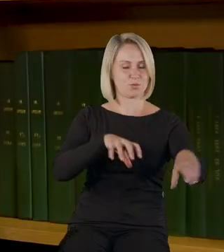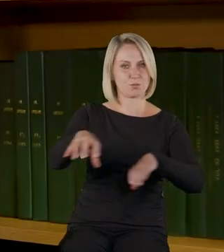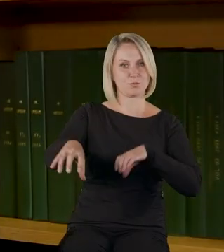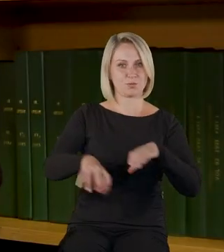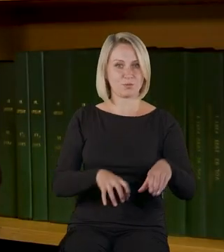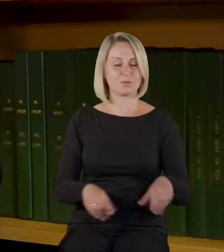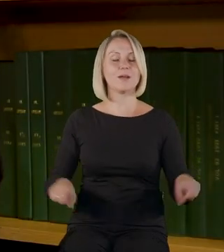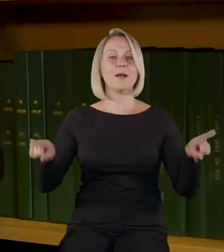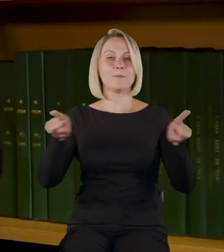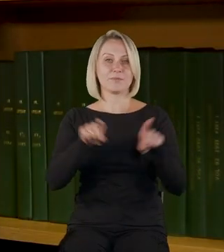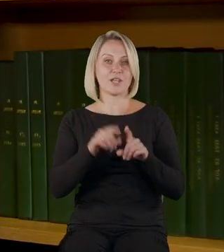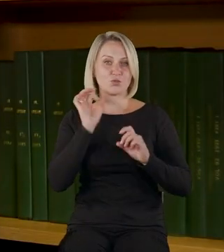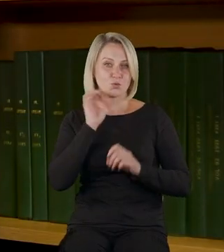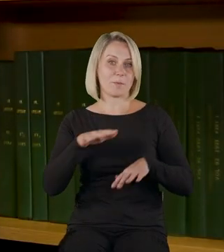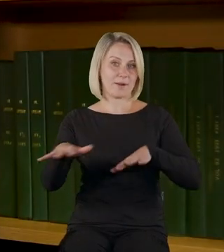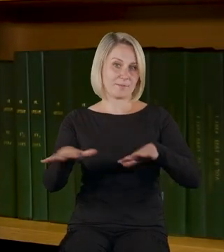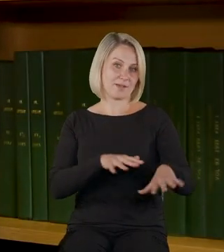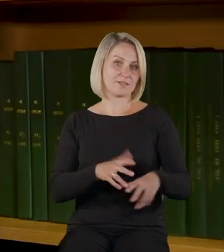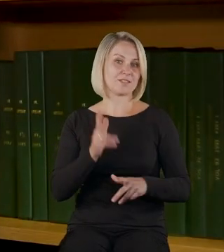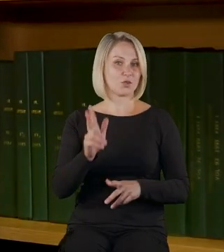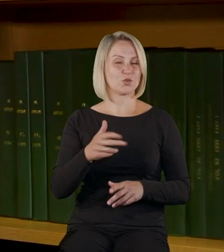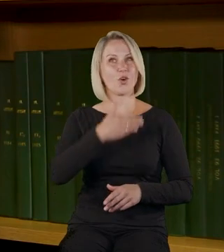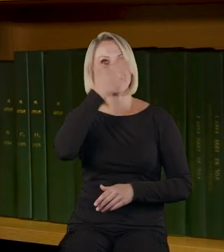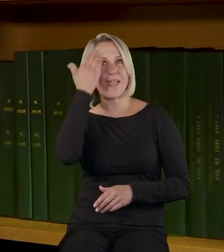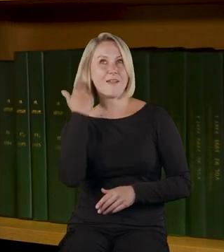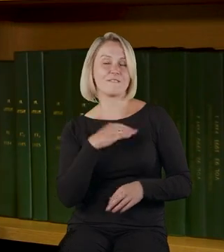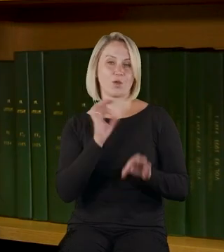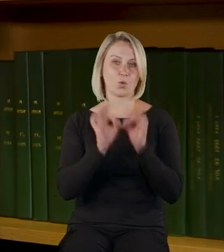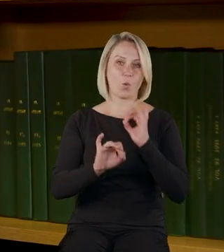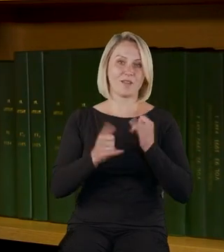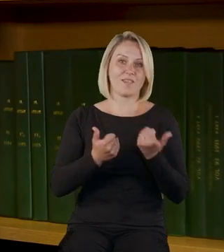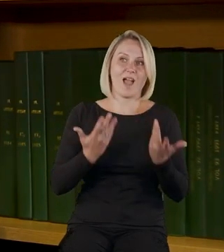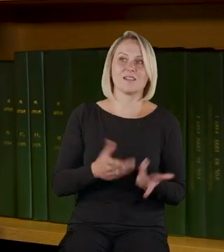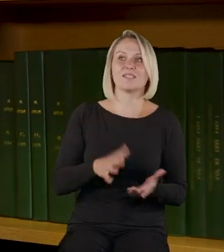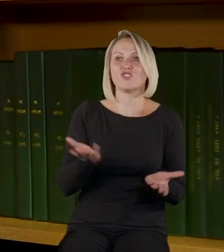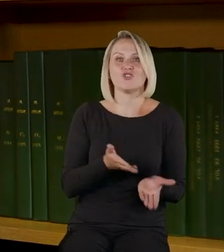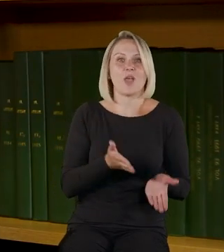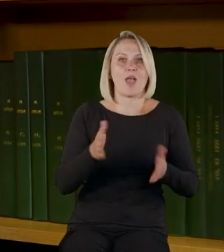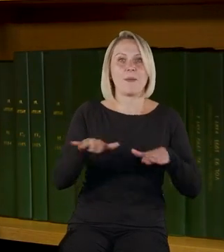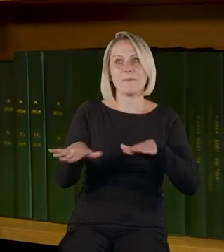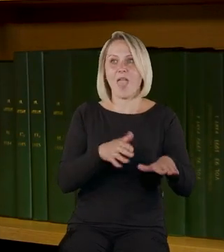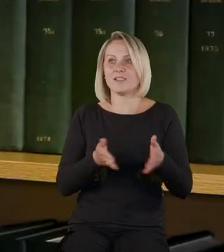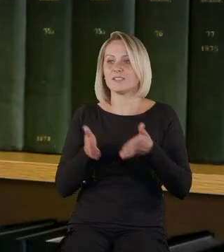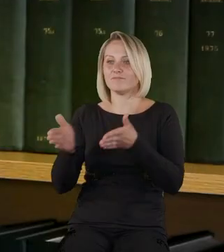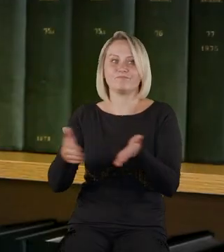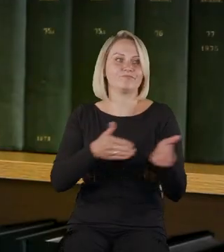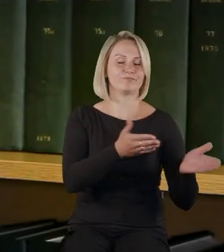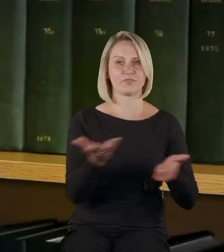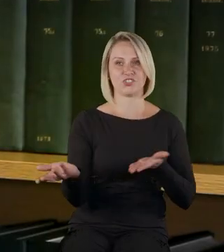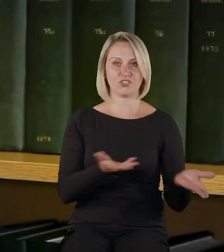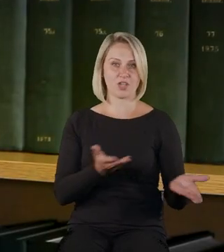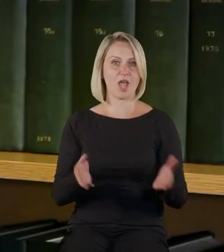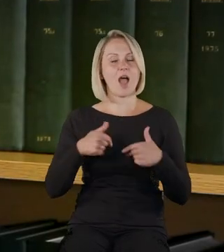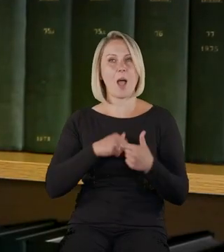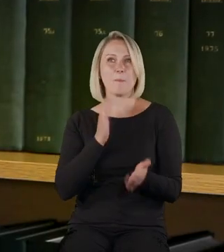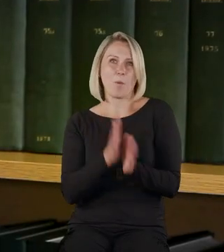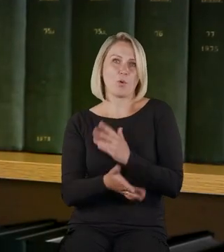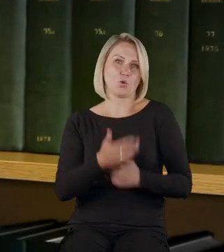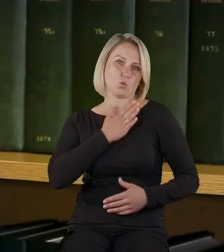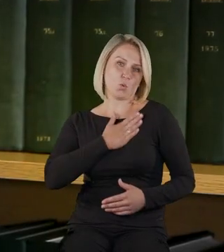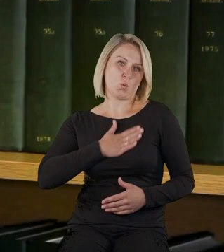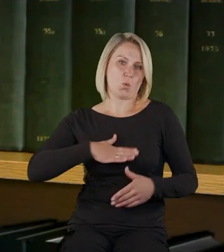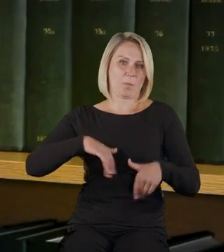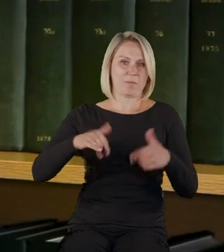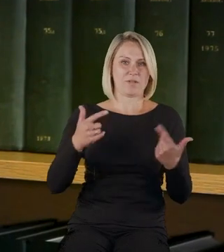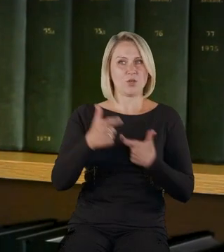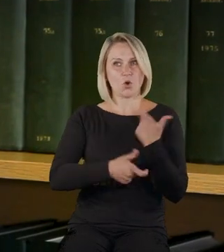To również dobre miejsce dla tego, kto jeszcze nie do końca wie, jaką chce wybrać ścieżkę w swoim życiu zawodowym, ale po prostu jest zainteresowany